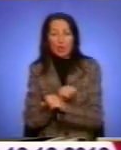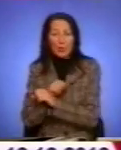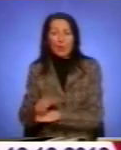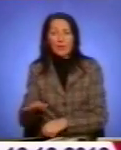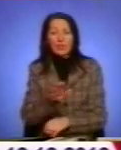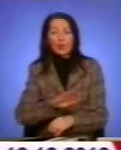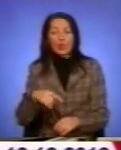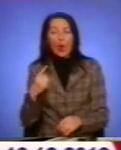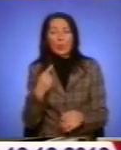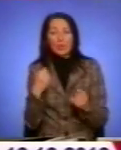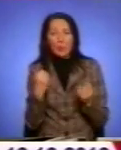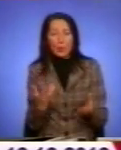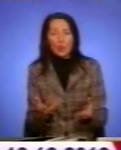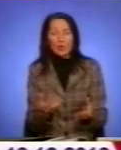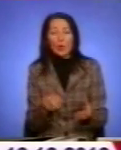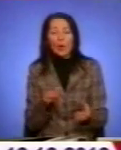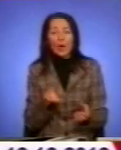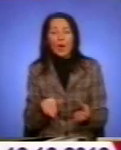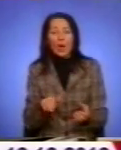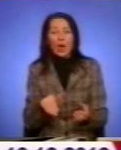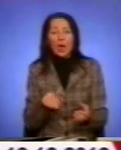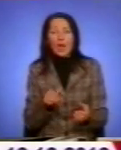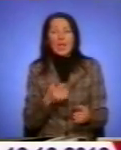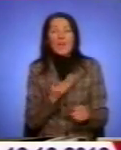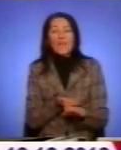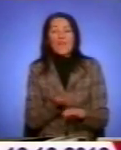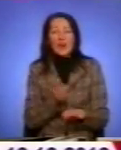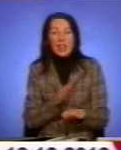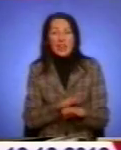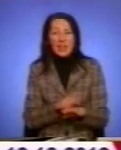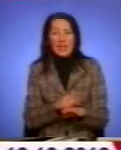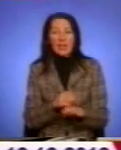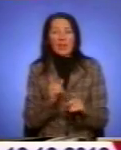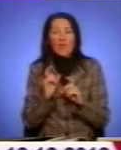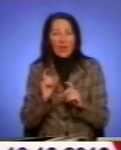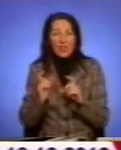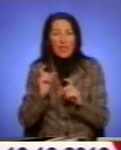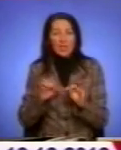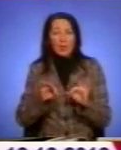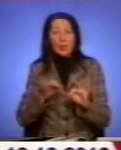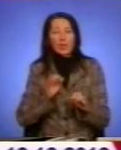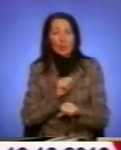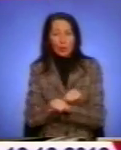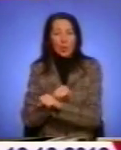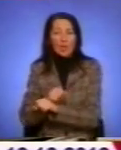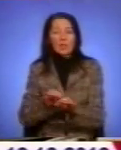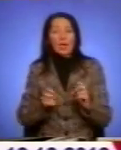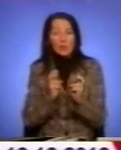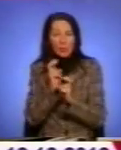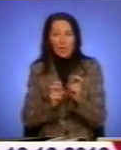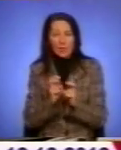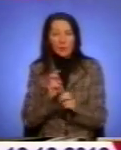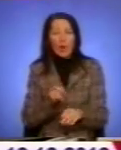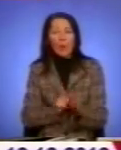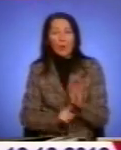просто хай великовагові автомобілі будуть на своїх підприємствах і починають проводити діяльність вже після